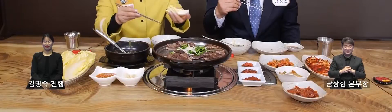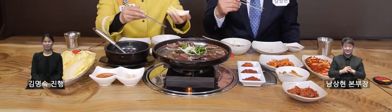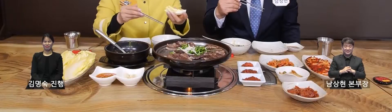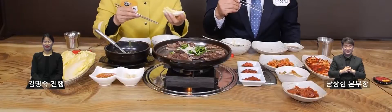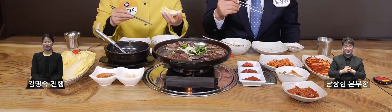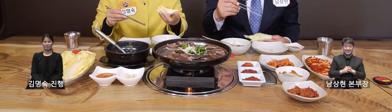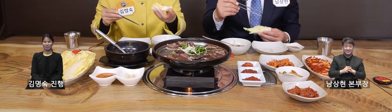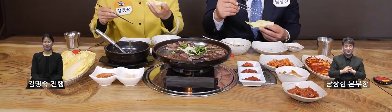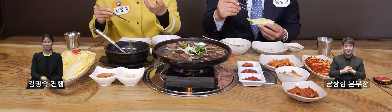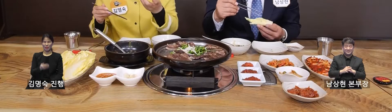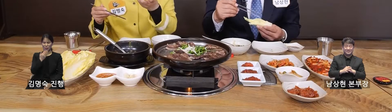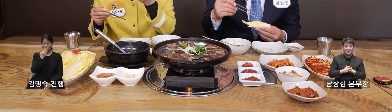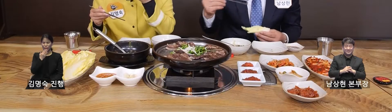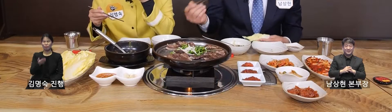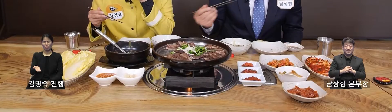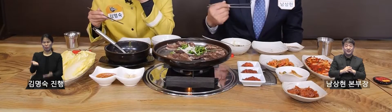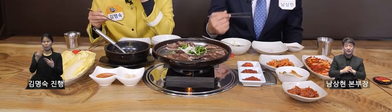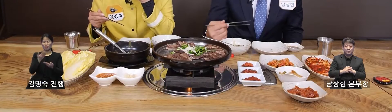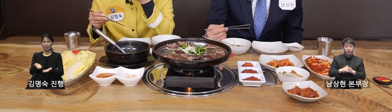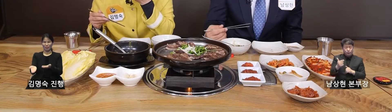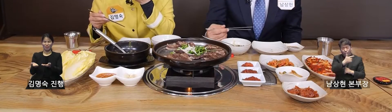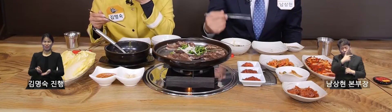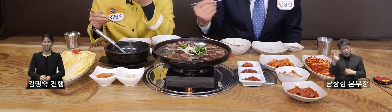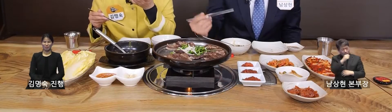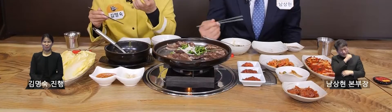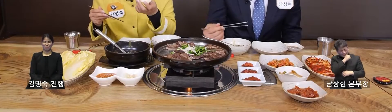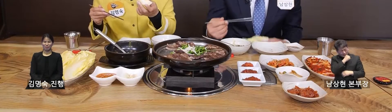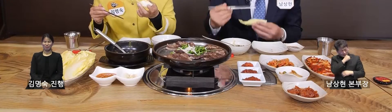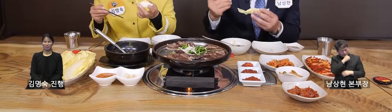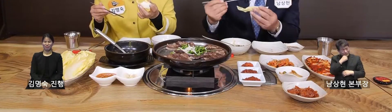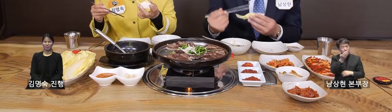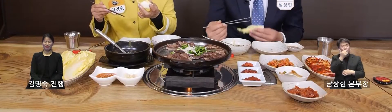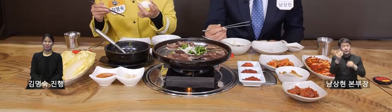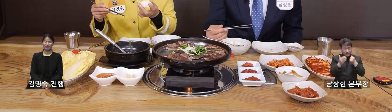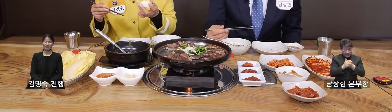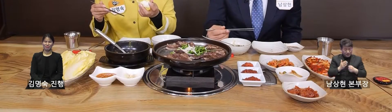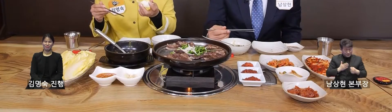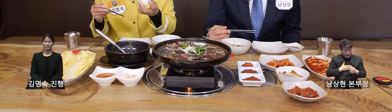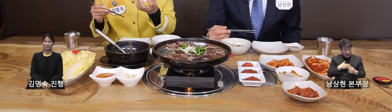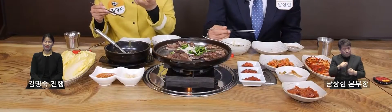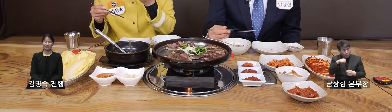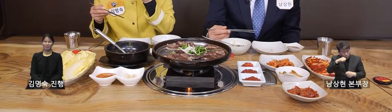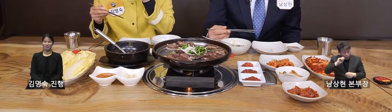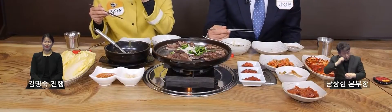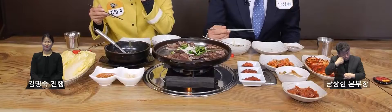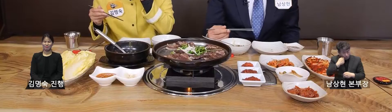구경 하지 마시고 얼른 드세요, 본부장님. 아니 너무 맛있게 드시길래 뭐 말 뭐 이렇게 먹지를 못해.